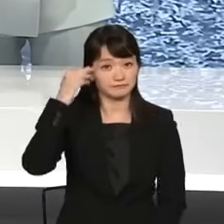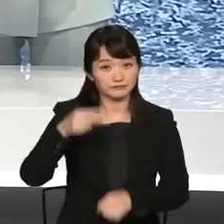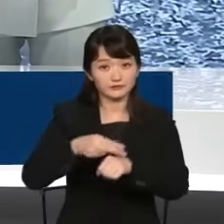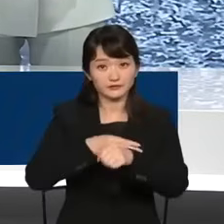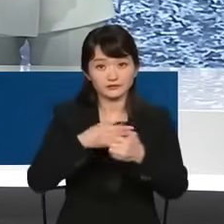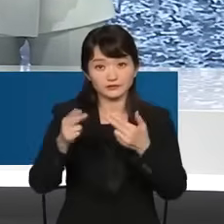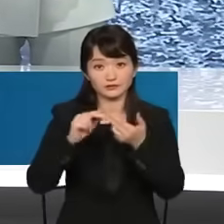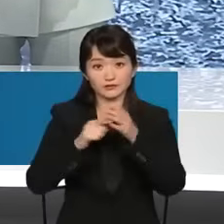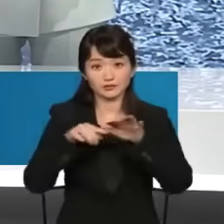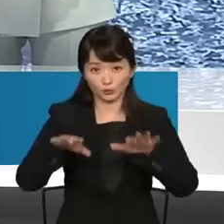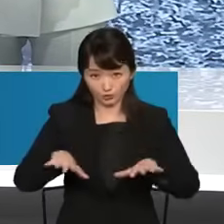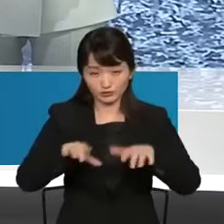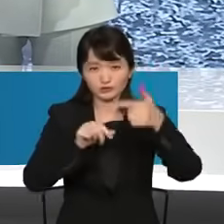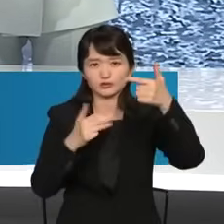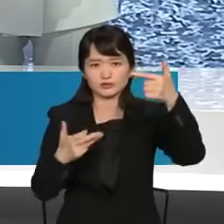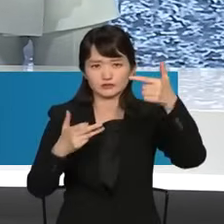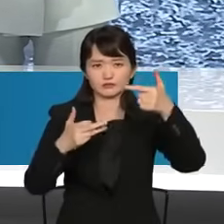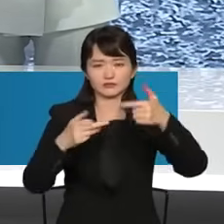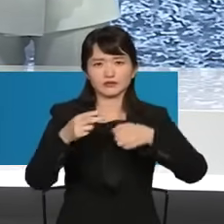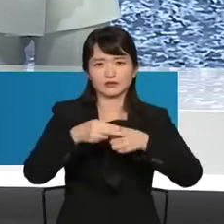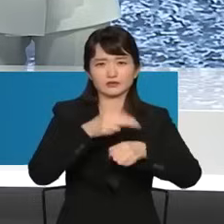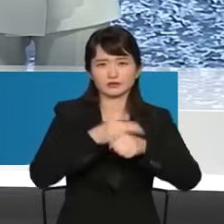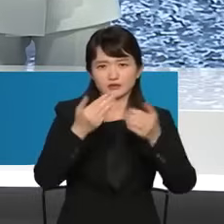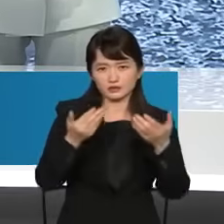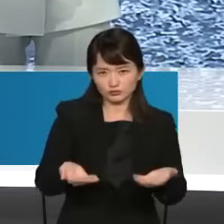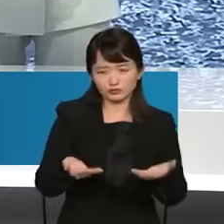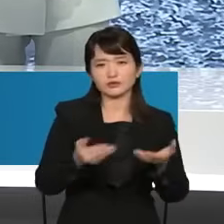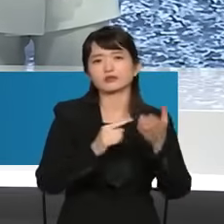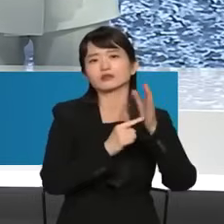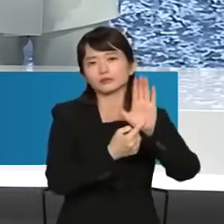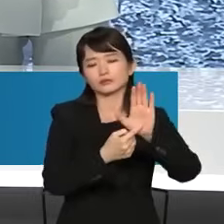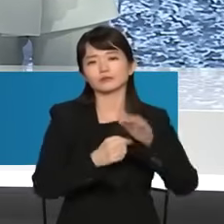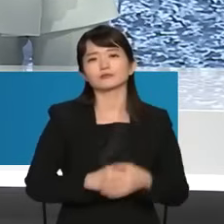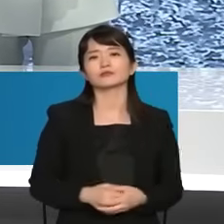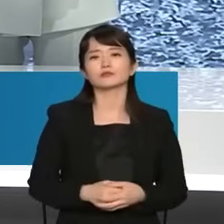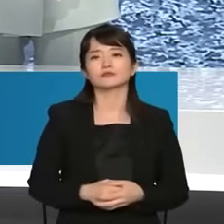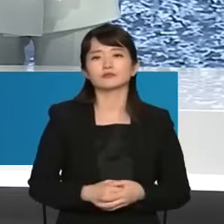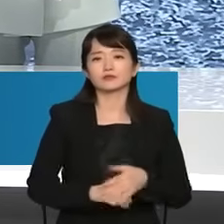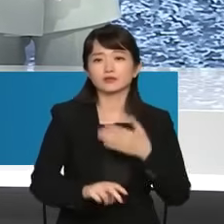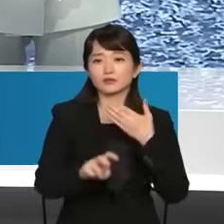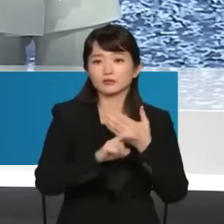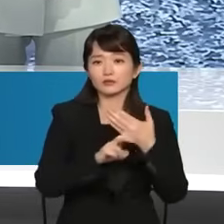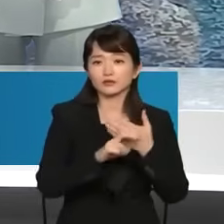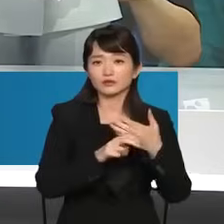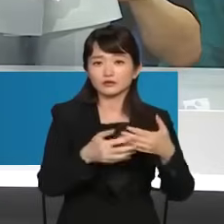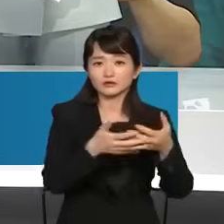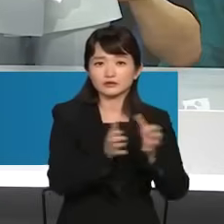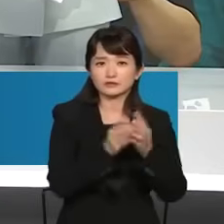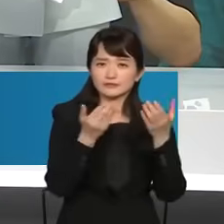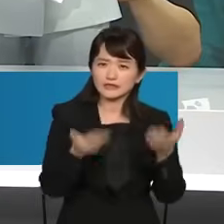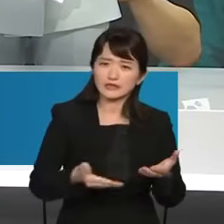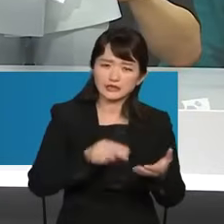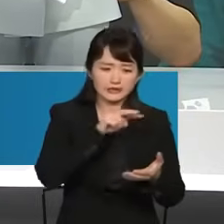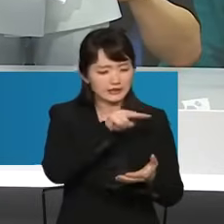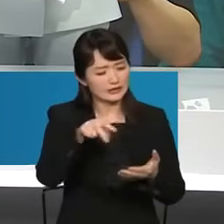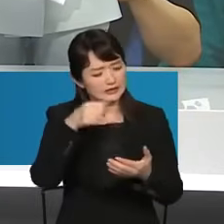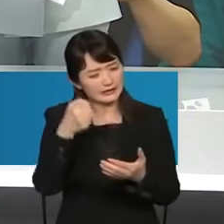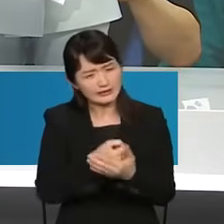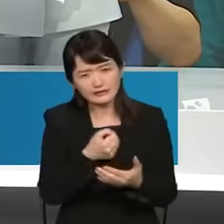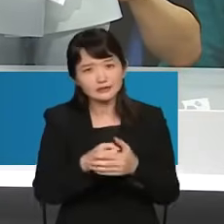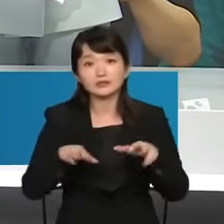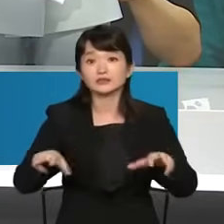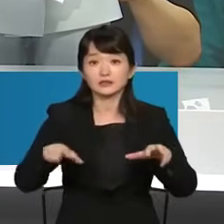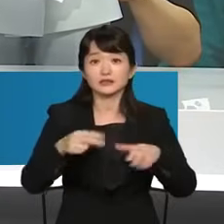대한의사협회가 결국 오는 18일에 집단 휴진을 하겠다고 밝혔습니다. 정부는 불법적인 집단 행동에 유감을 표하면서도